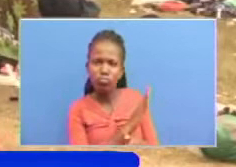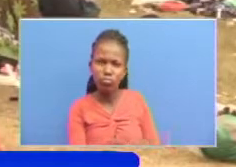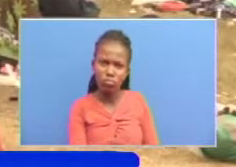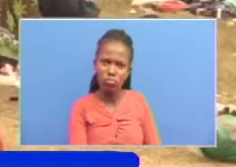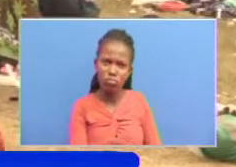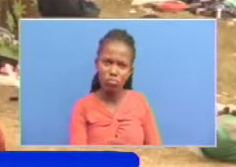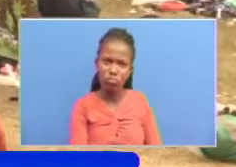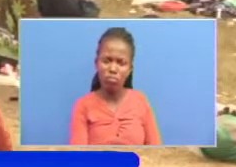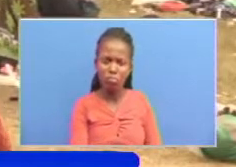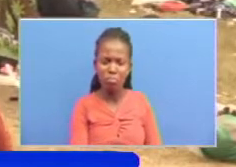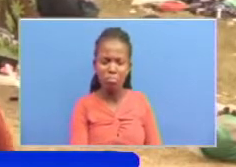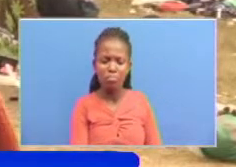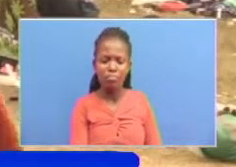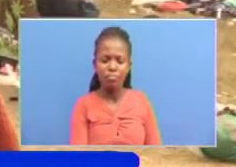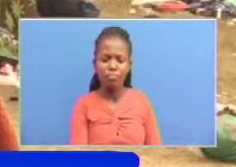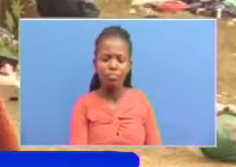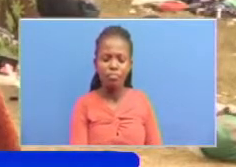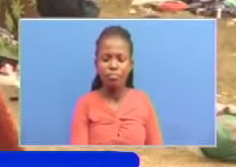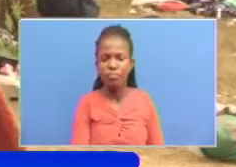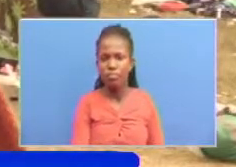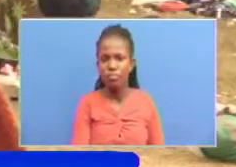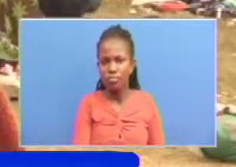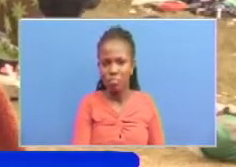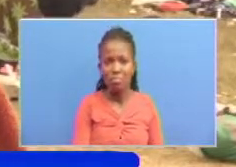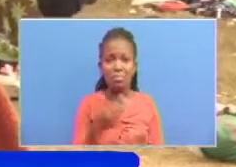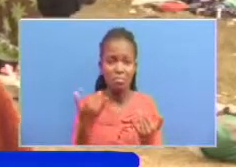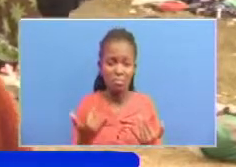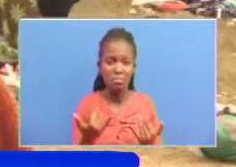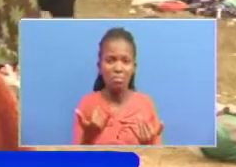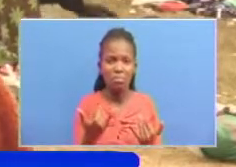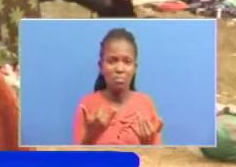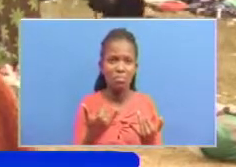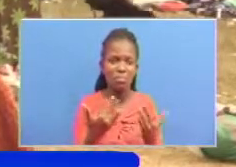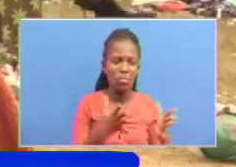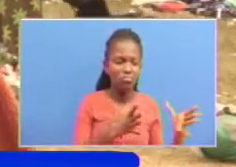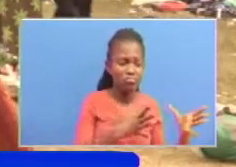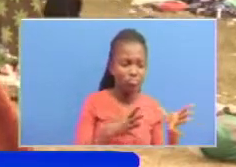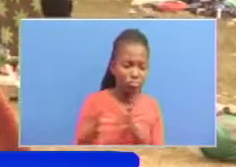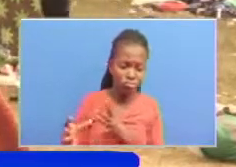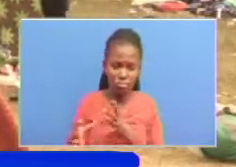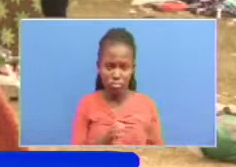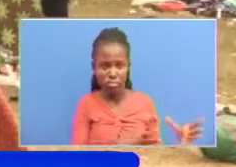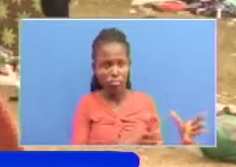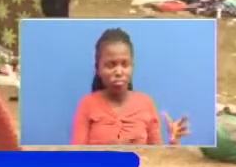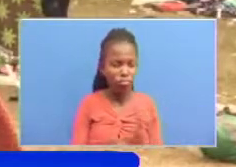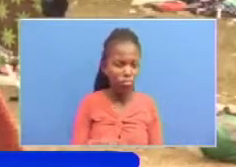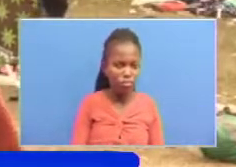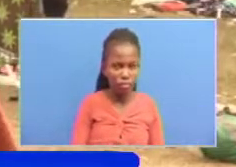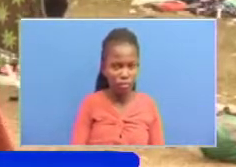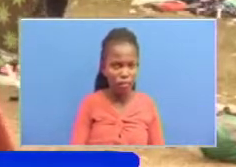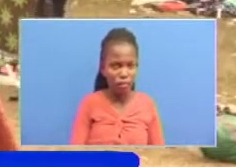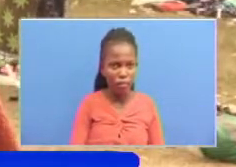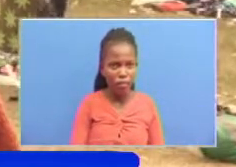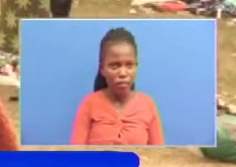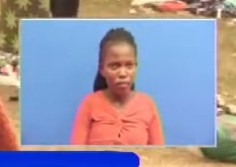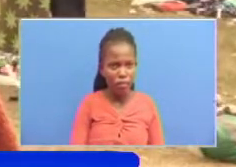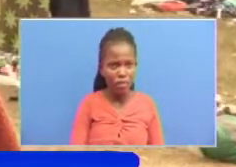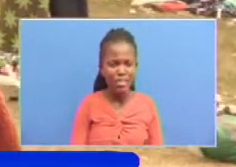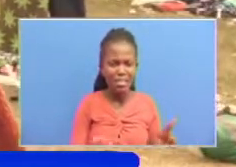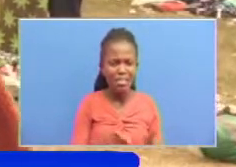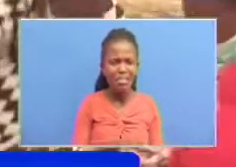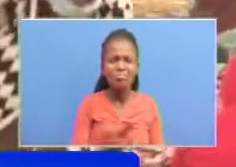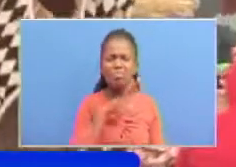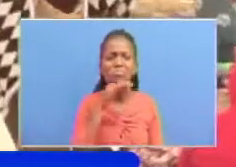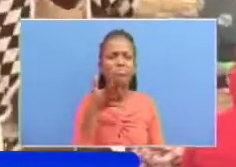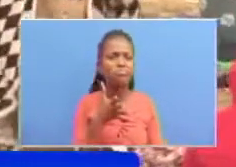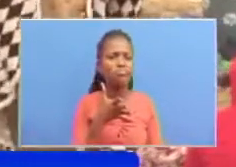mbui yuka zaidi ya sio toa obisine ika umia koti pa hige nuchia mudhe mbozi tuwebisa na ajo na yako ngilo nga zaidi ya hili inge pie ngilo na metumba nungu yethe ya